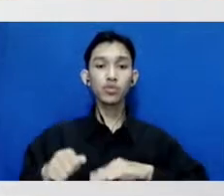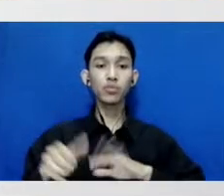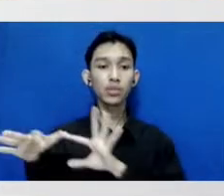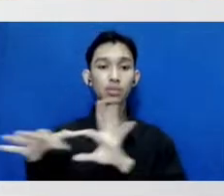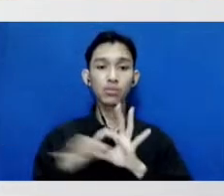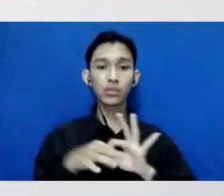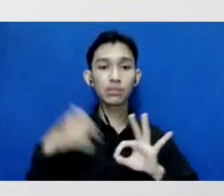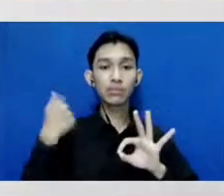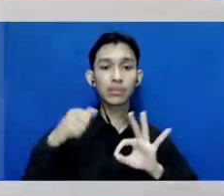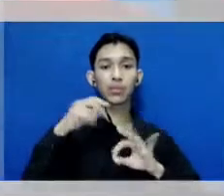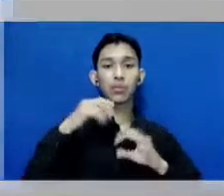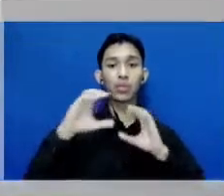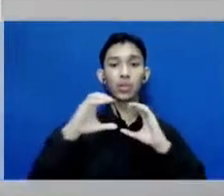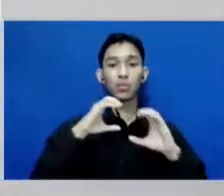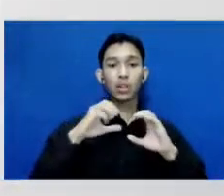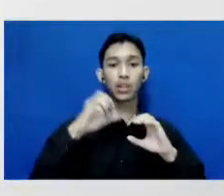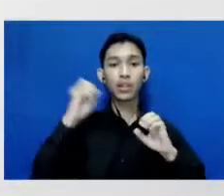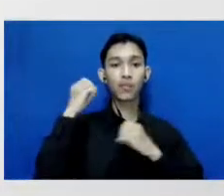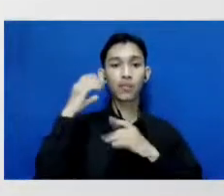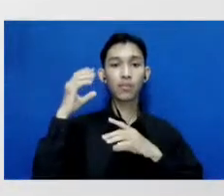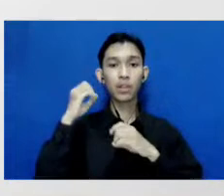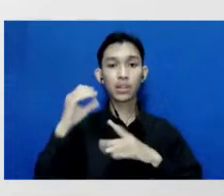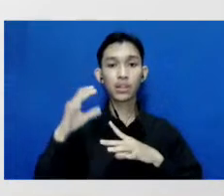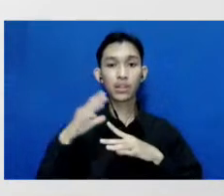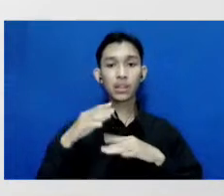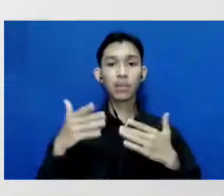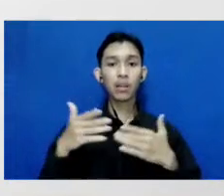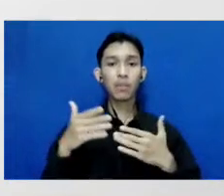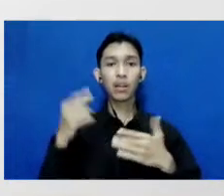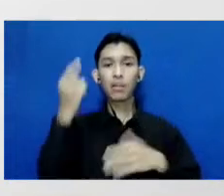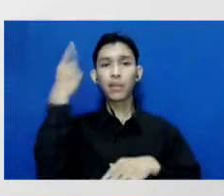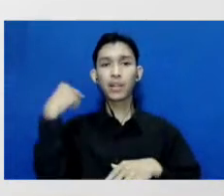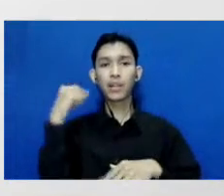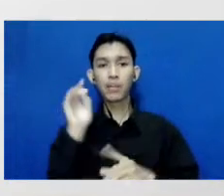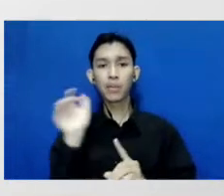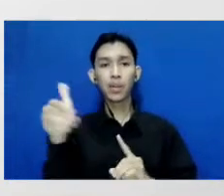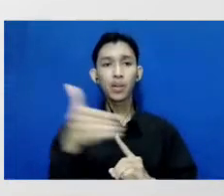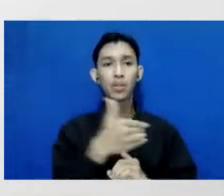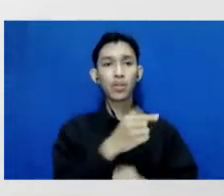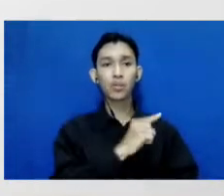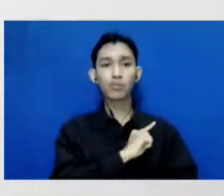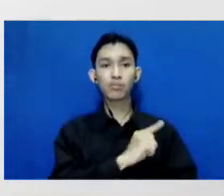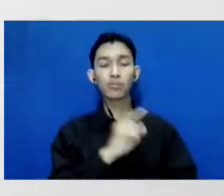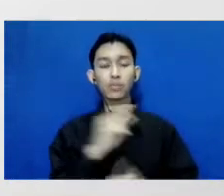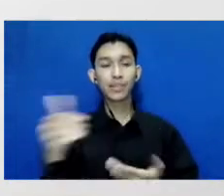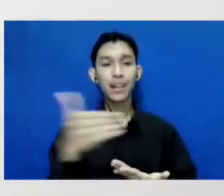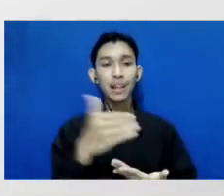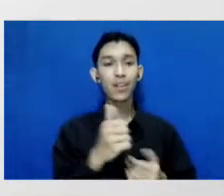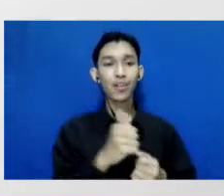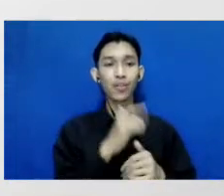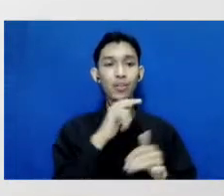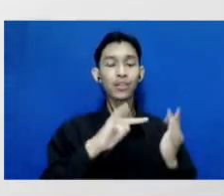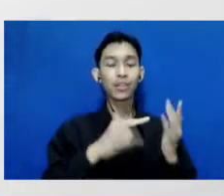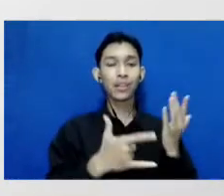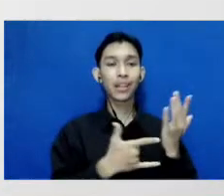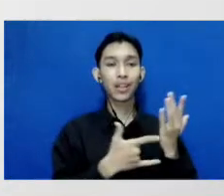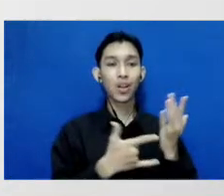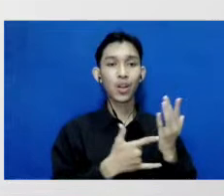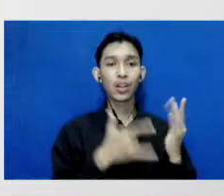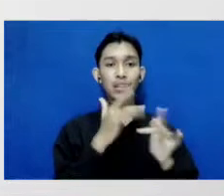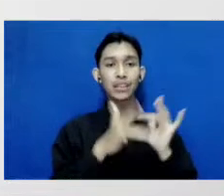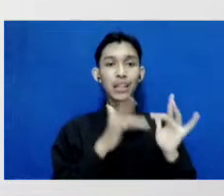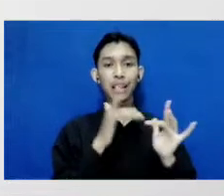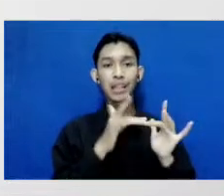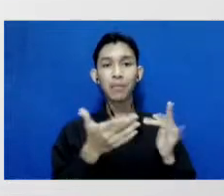bagaimana sih kebijakan pemerintah melindungi privasi data dan teknologi digital yang digunakan di Indonesia ini mendukung pelayanan publik